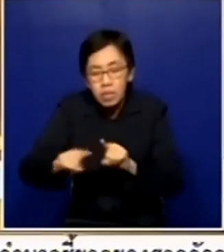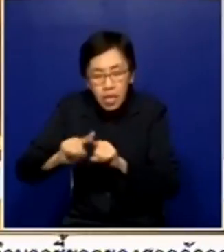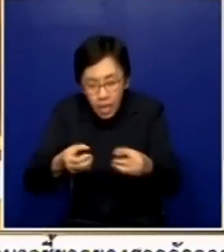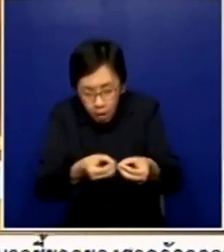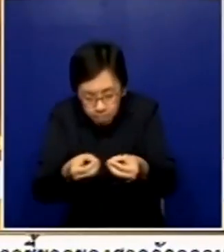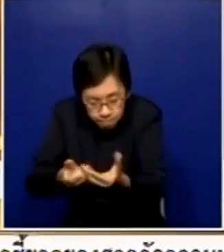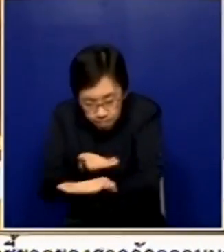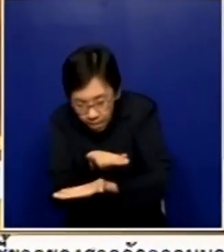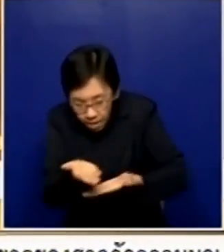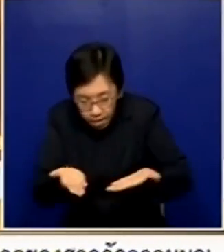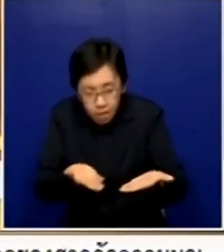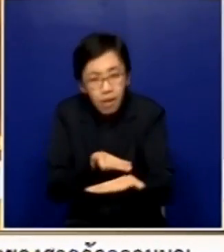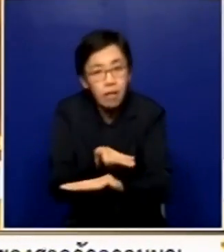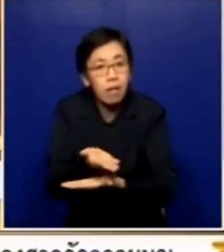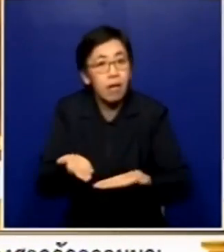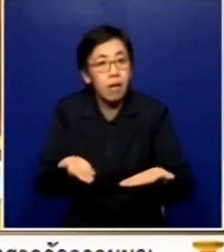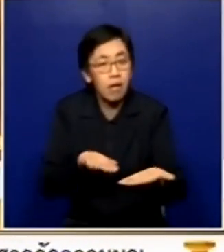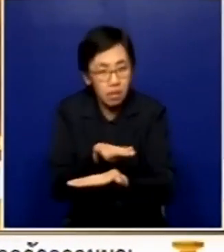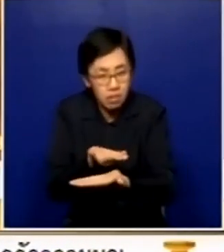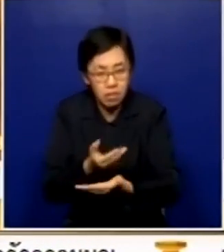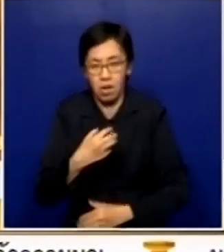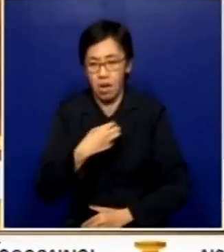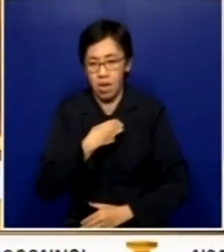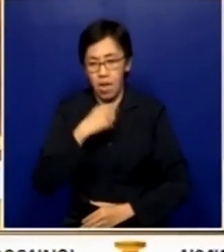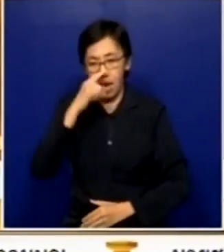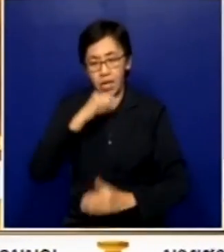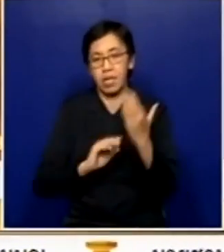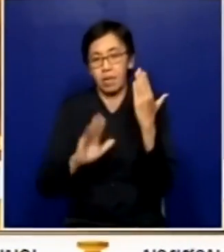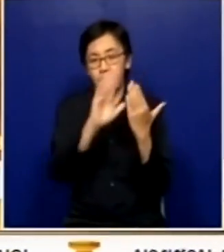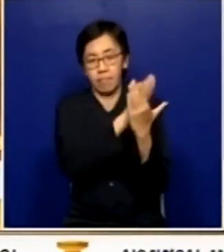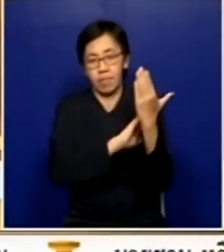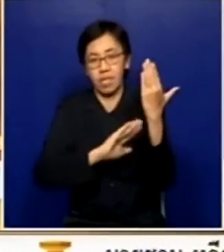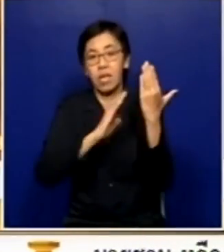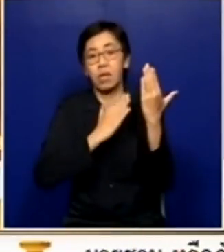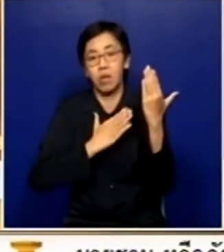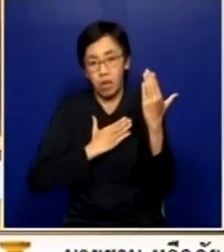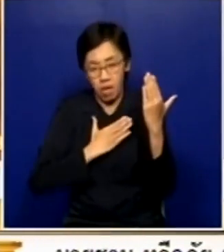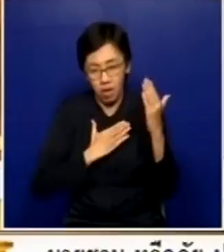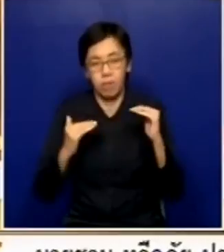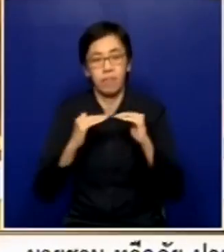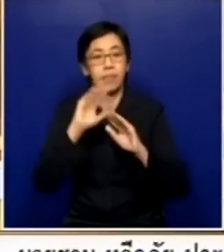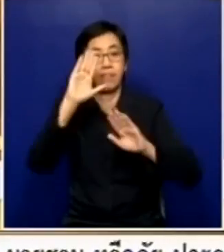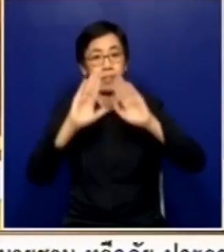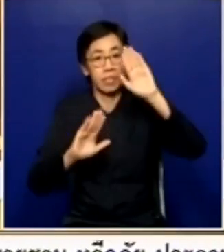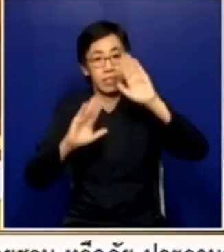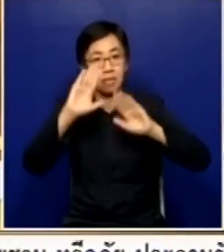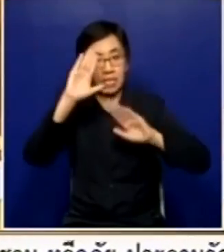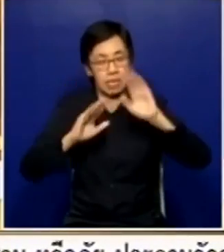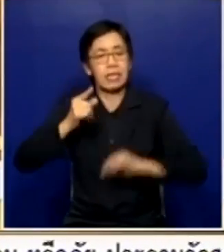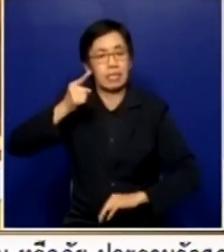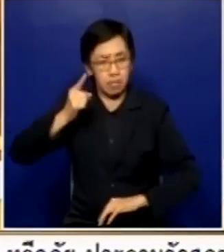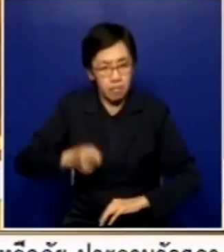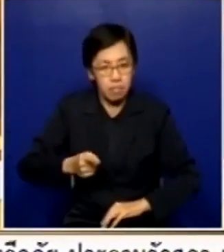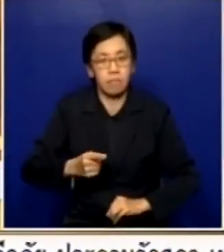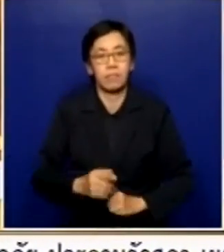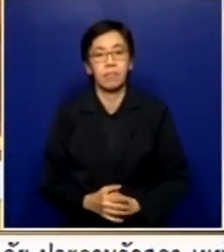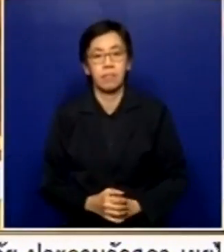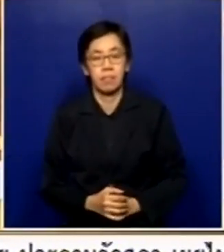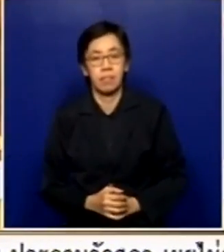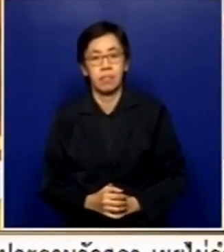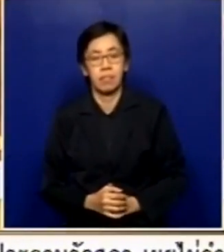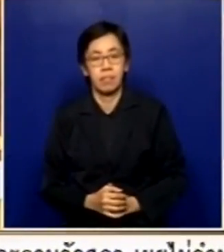ที่ต้องการเห็นประเทศไทยก็เป็นประชาธิปไตยอย่างแท้จริง